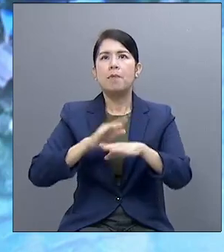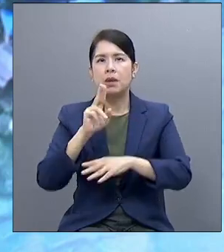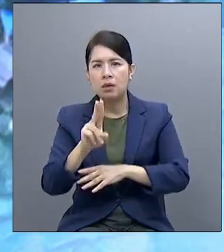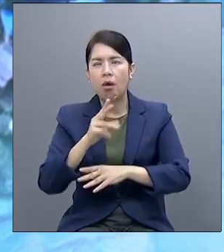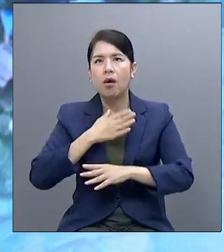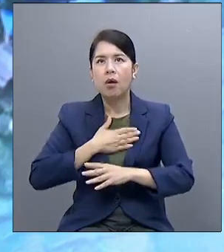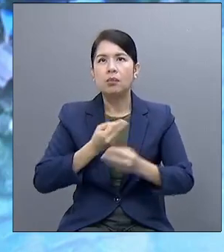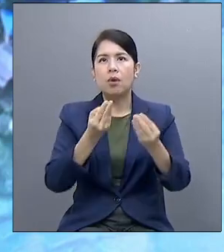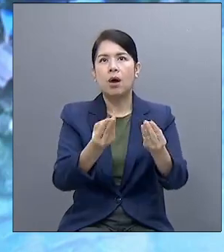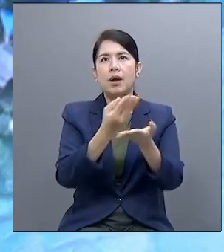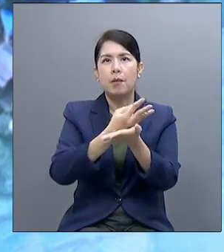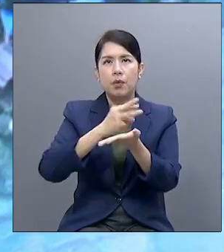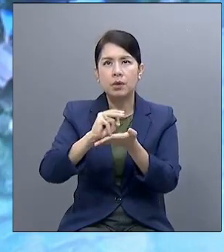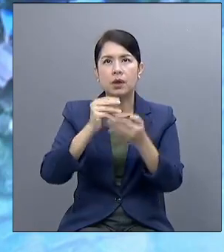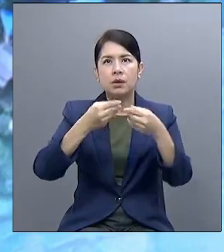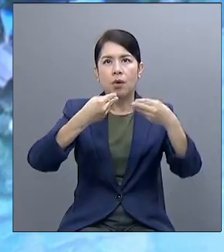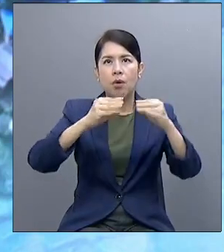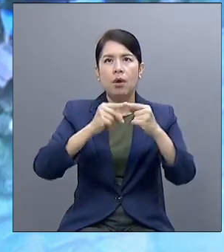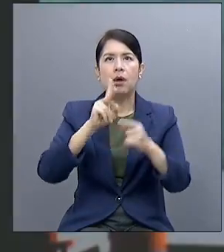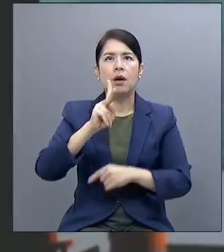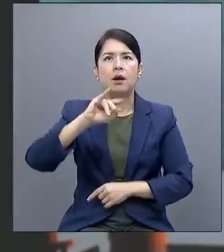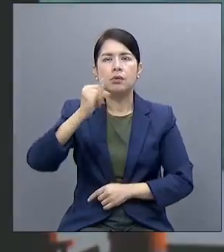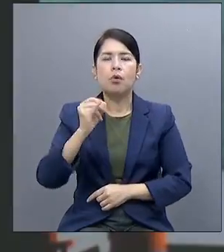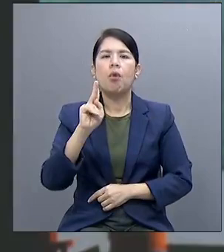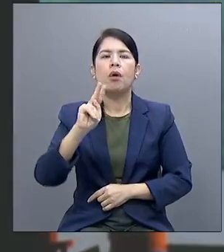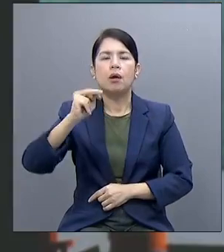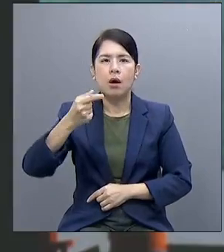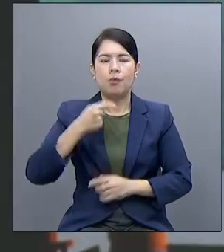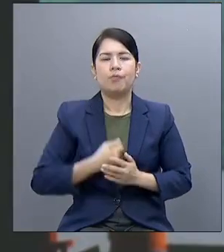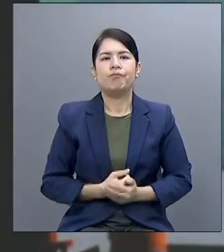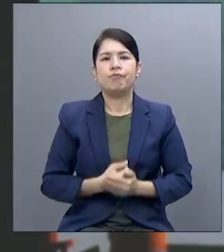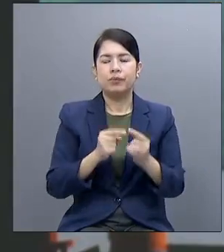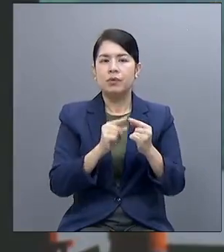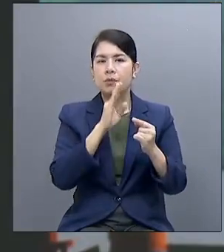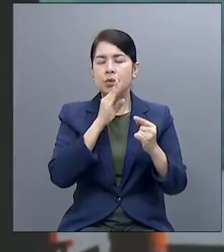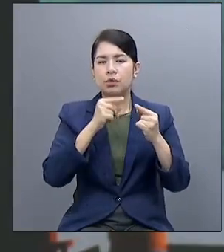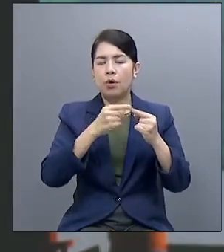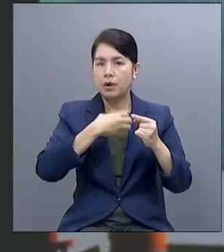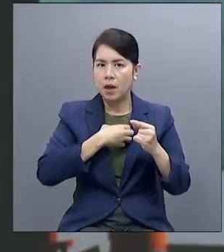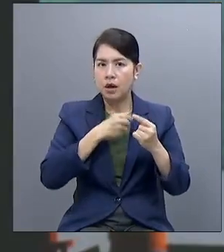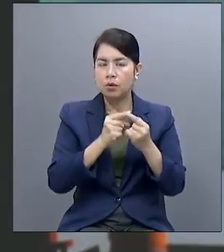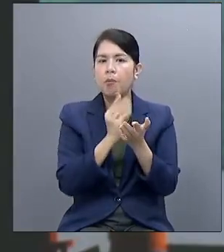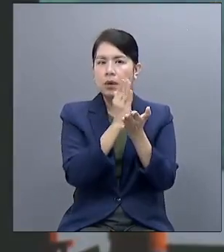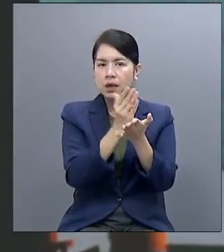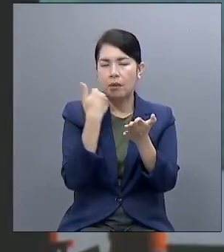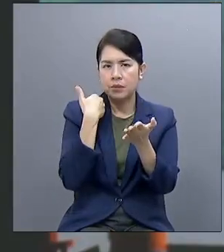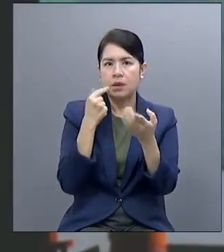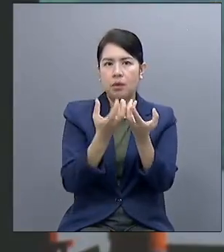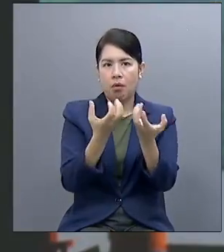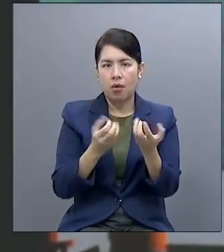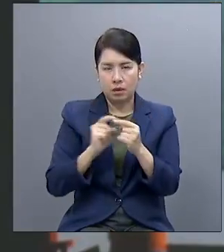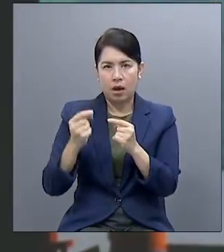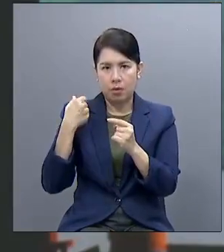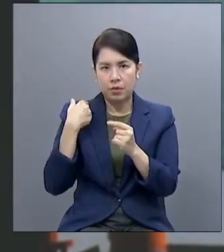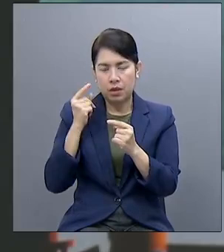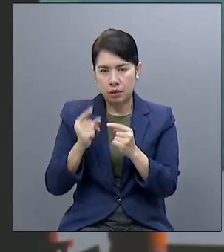งต่อให้กับมูลนิธิกระจกเงานะคะ เอาละครับเกิดอยากจะมาเขาเรียกว่าเป็นโครงการนี้โปรเจกต์นี ้ ต้องเป็นของมือหนึ่งเท่านั้น ถูกต้อง